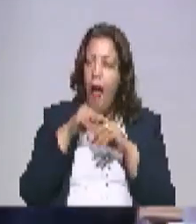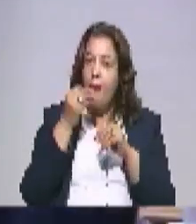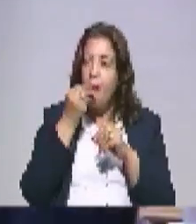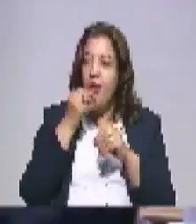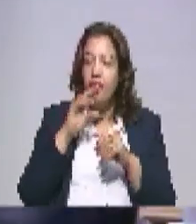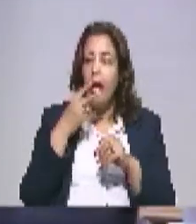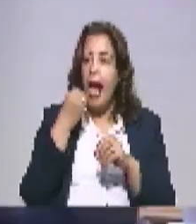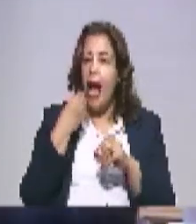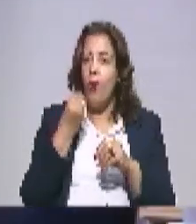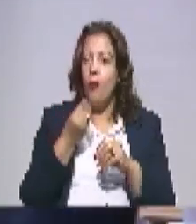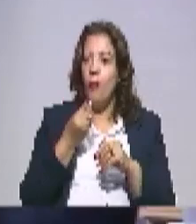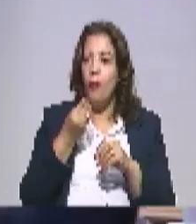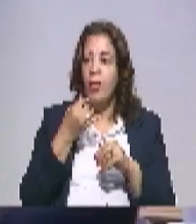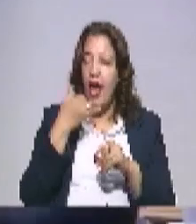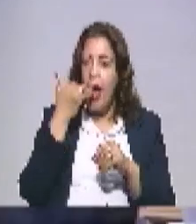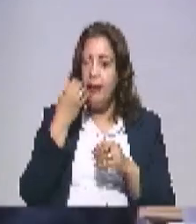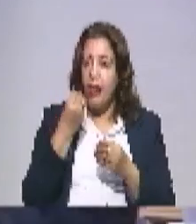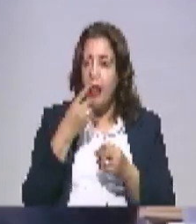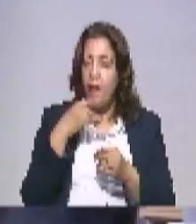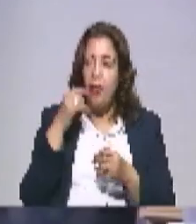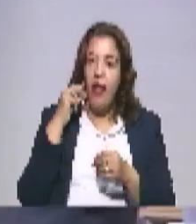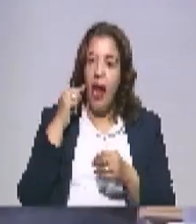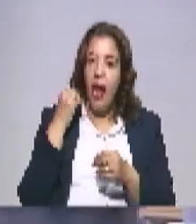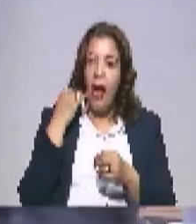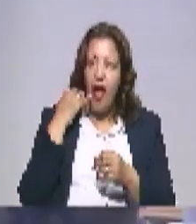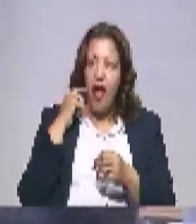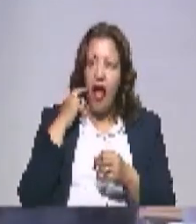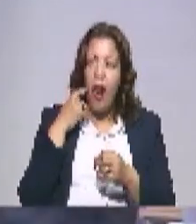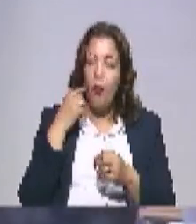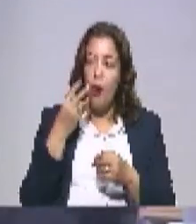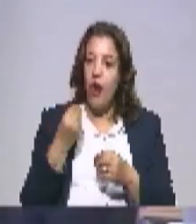جدا، هتبقى حاجة محترمة. نبدأ معانا